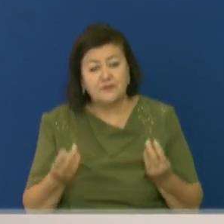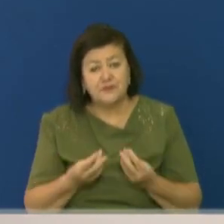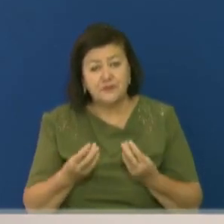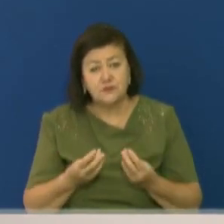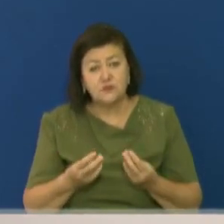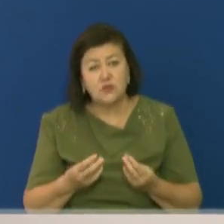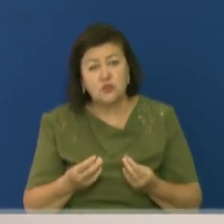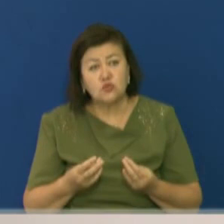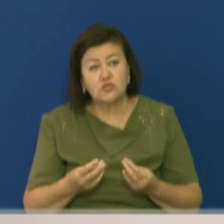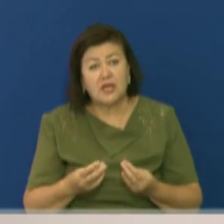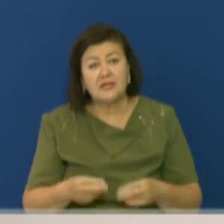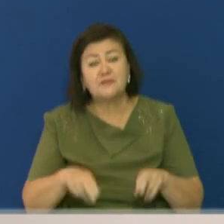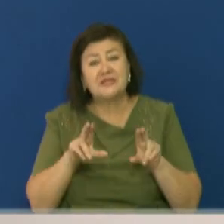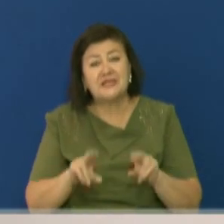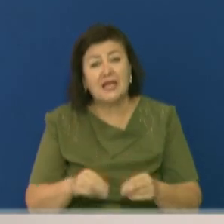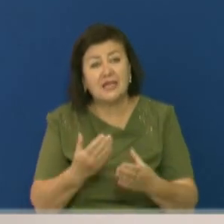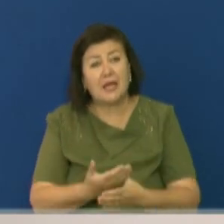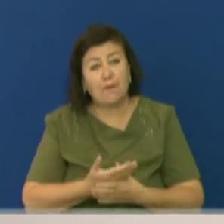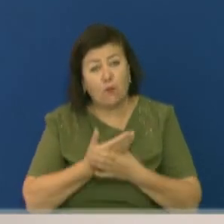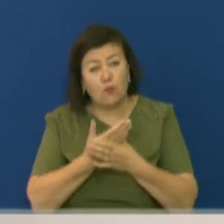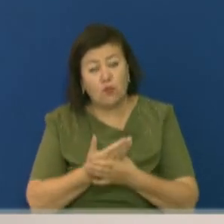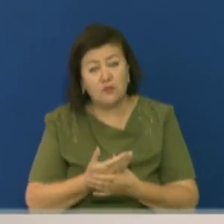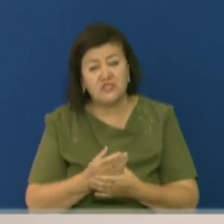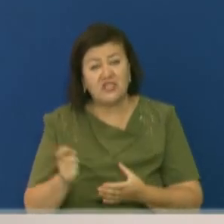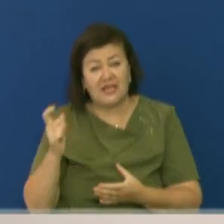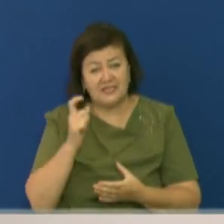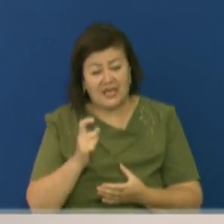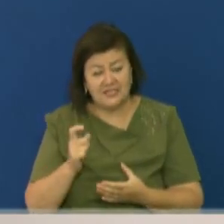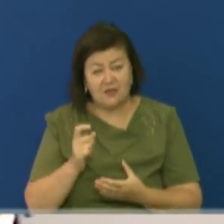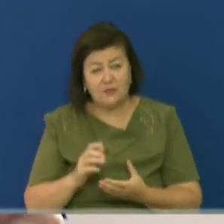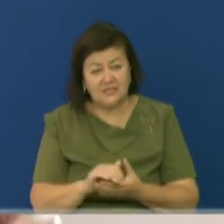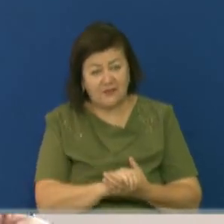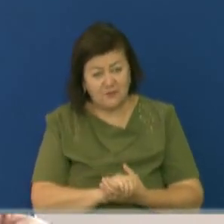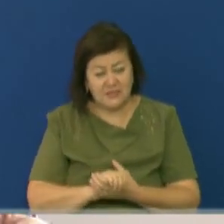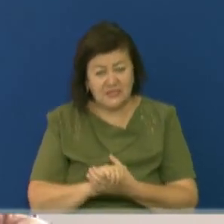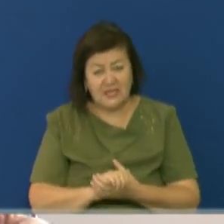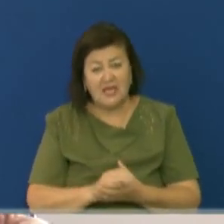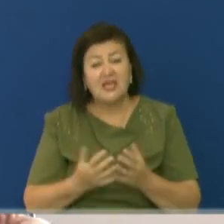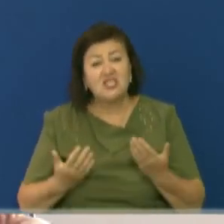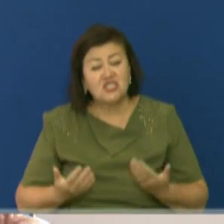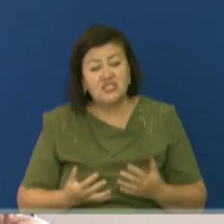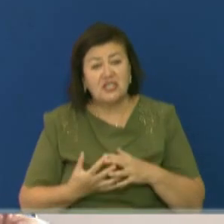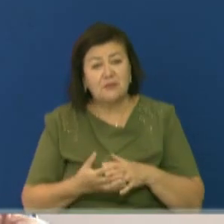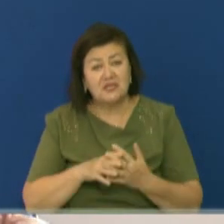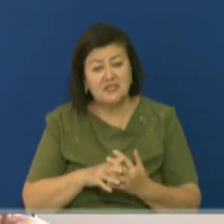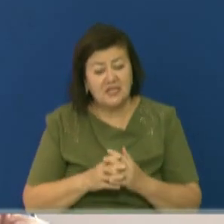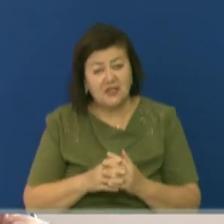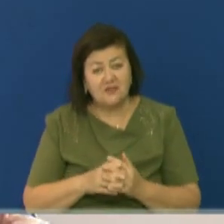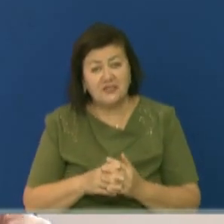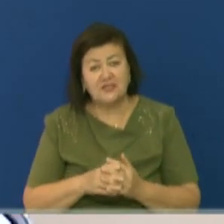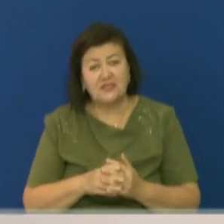көмектерді алуға қол жеткізсек, шаруалармен бірлесіп, ауыл тұрғындарымен бірлесіп, ауыл тұрғындарымен деп